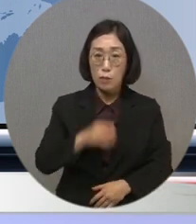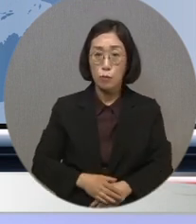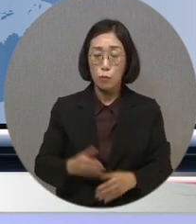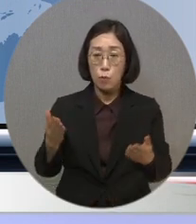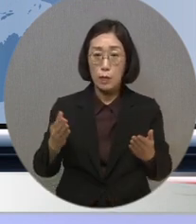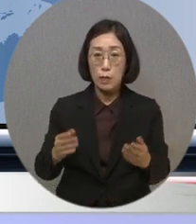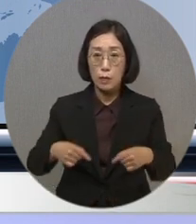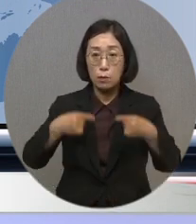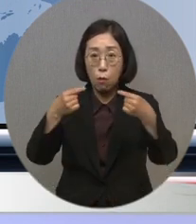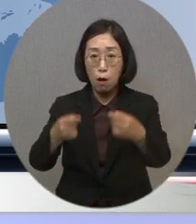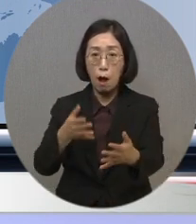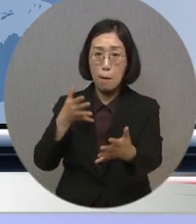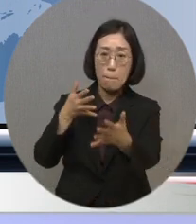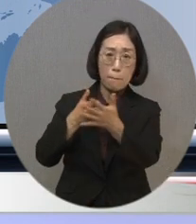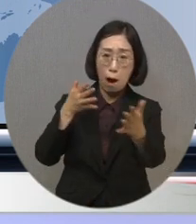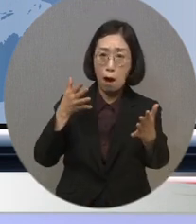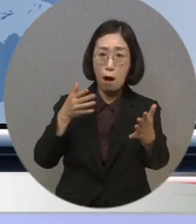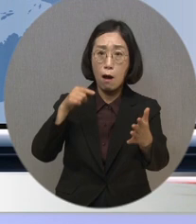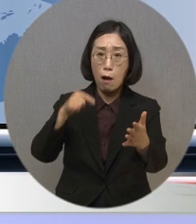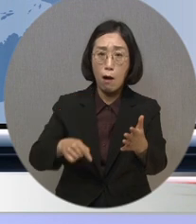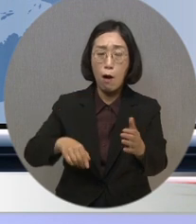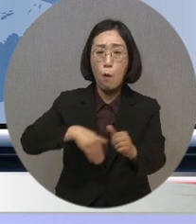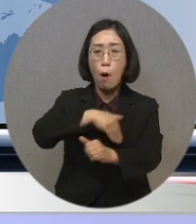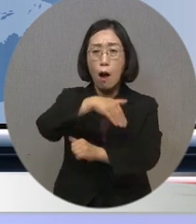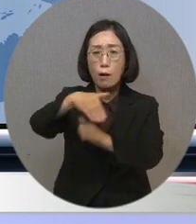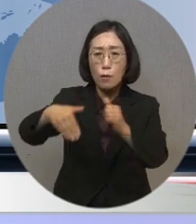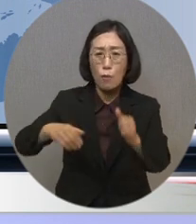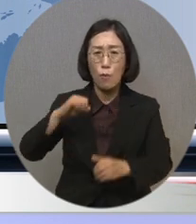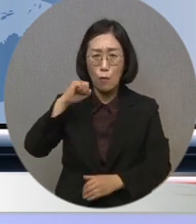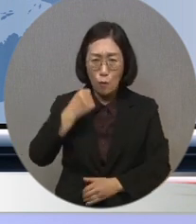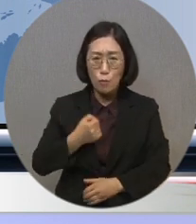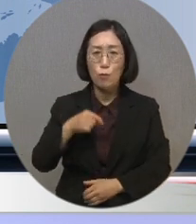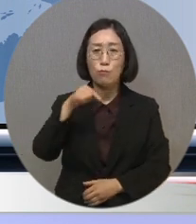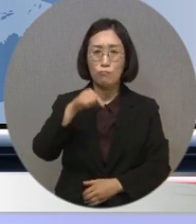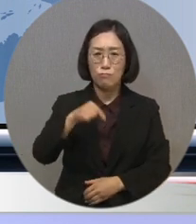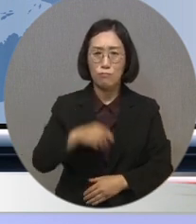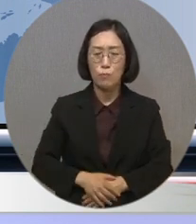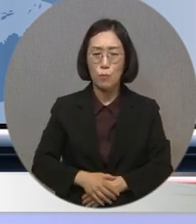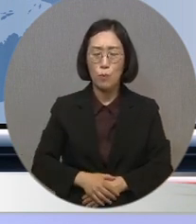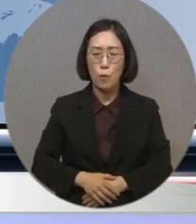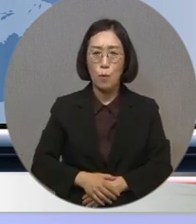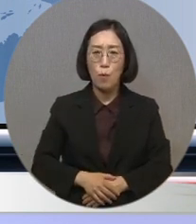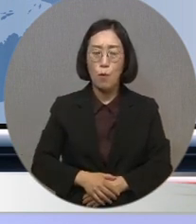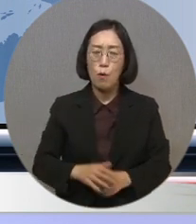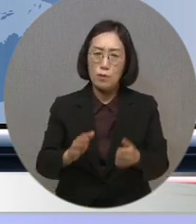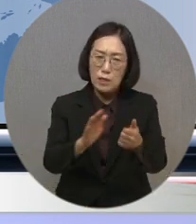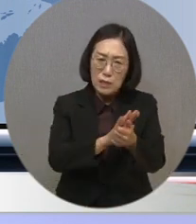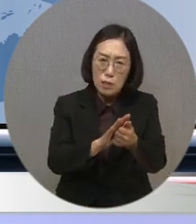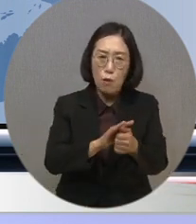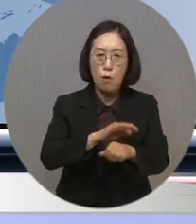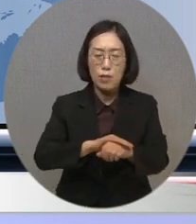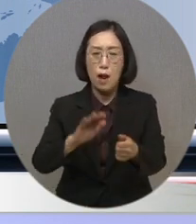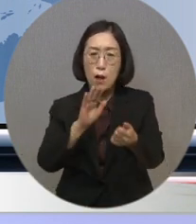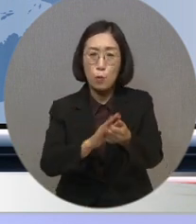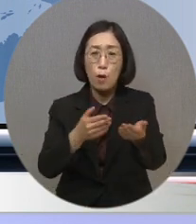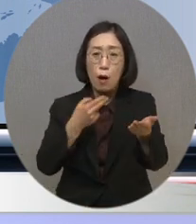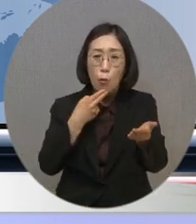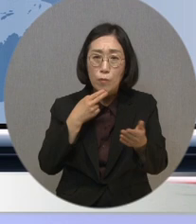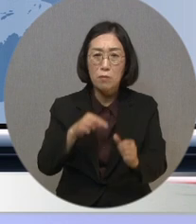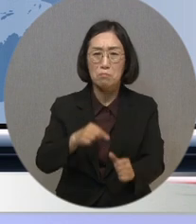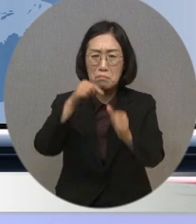이유로 일을 하고자 해도 쉽게 접근할 수 없는 근로 환경 장애 감수성 없는 의무적인 장애인